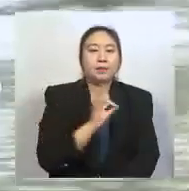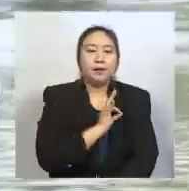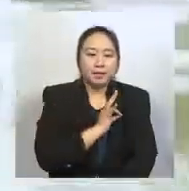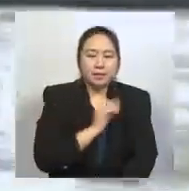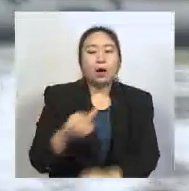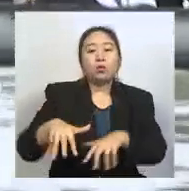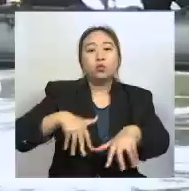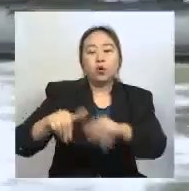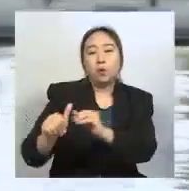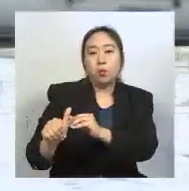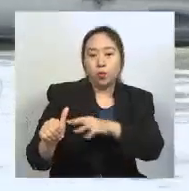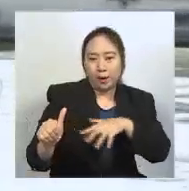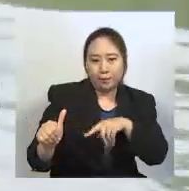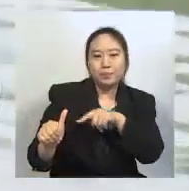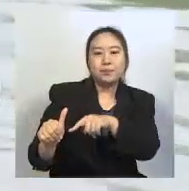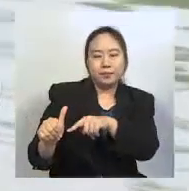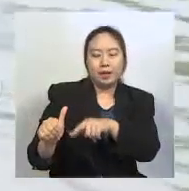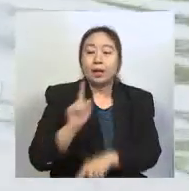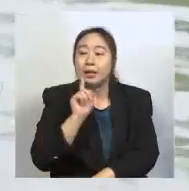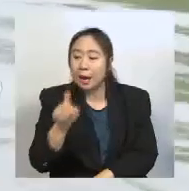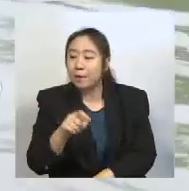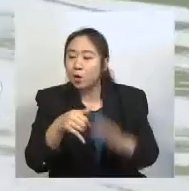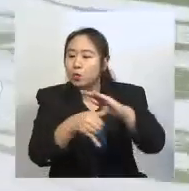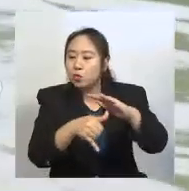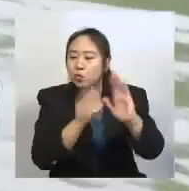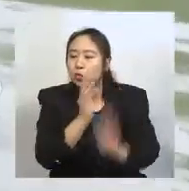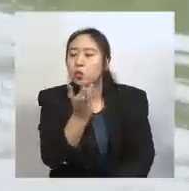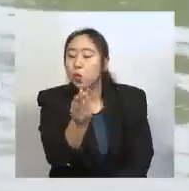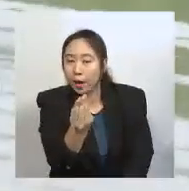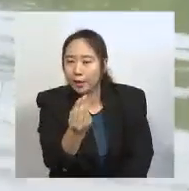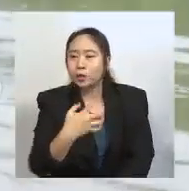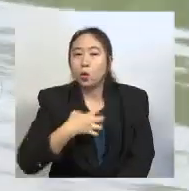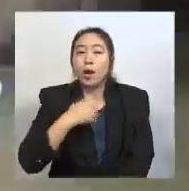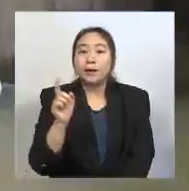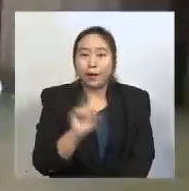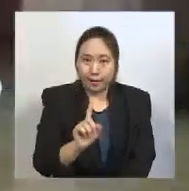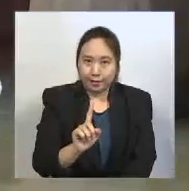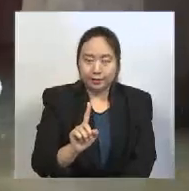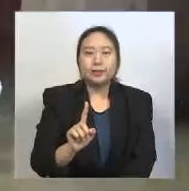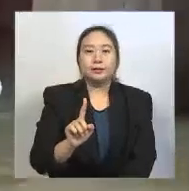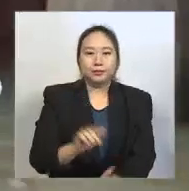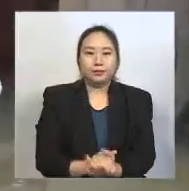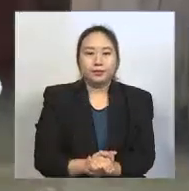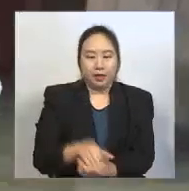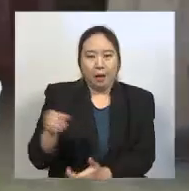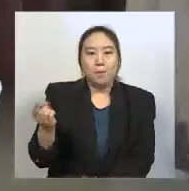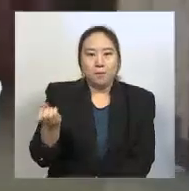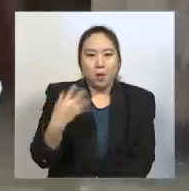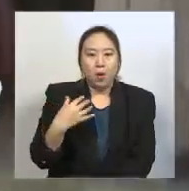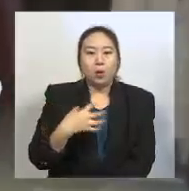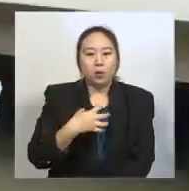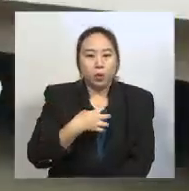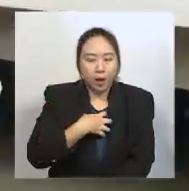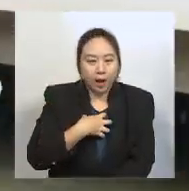ำชุมชนว่าเขาเหลือกี่หลังแล้วก็เขาต้องการอะไรก็ได้รับการแจ้งกลับมาว่า